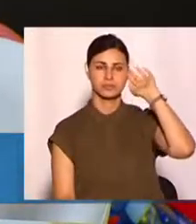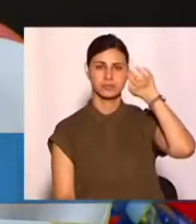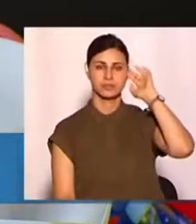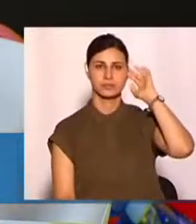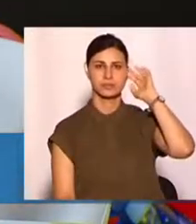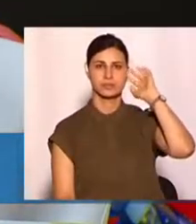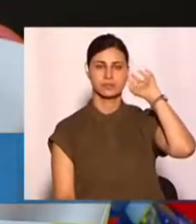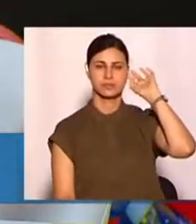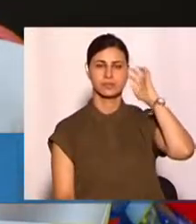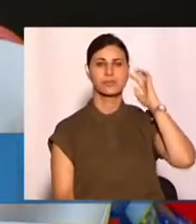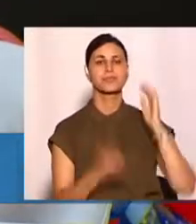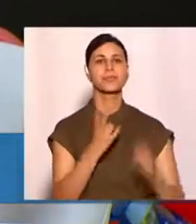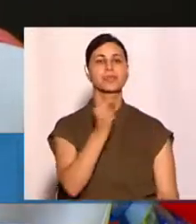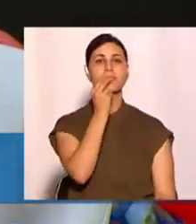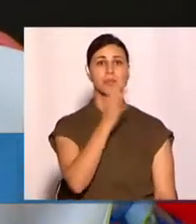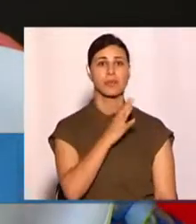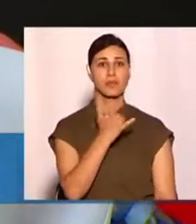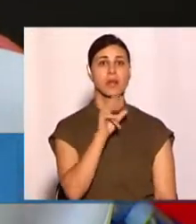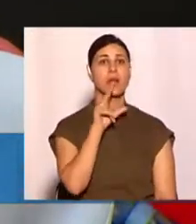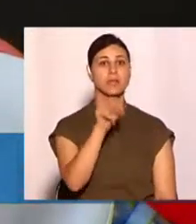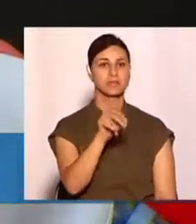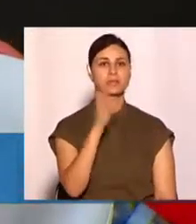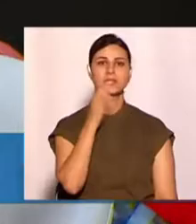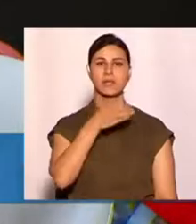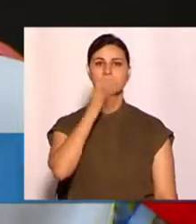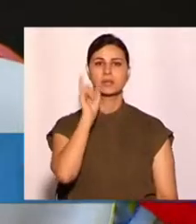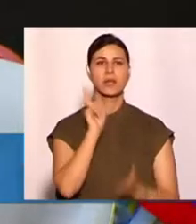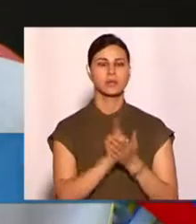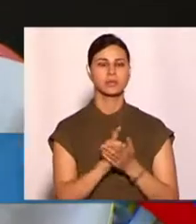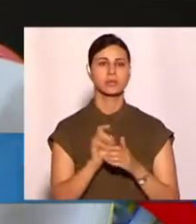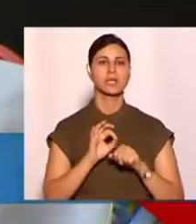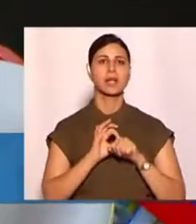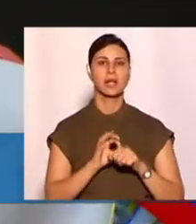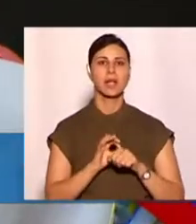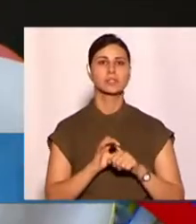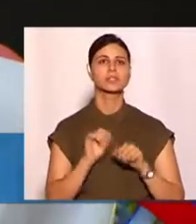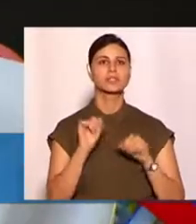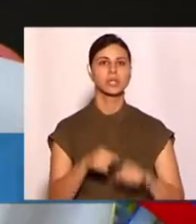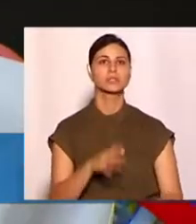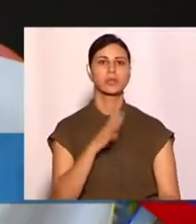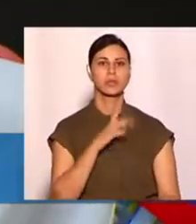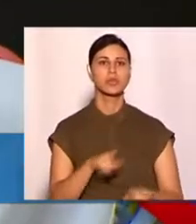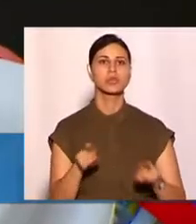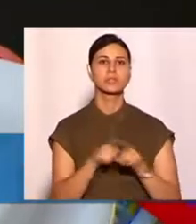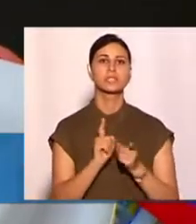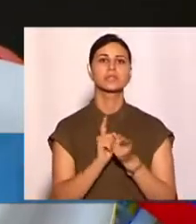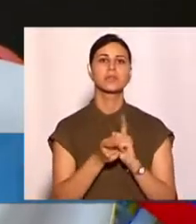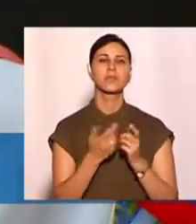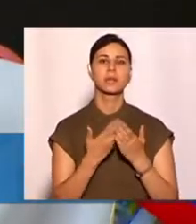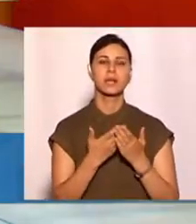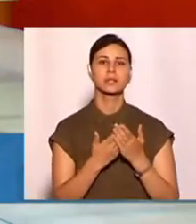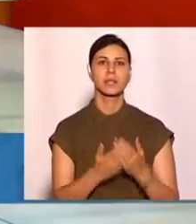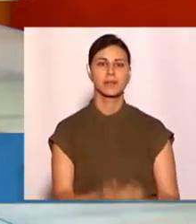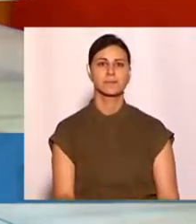წყალი. კვებაზე ისაუბრეთ და აღარ გავჩერდები ამაზე, რაც შეეხება კანს. კანზე შეიძლება იყოს ისეთი ცვლილებები, როგორიც